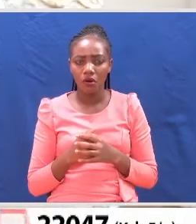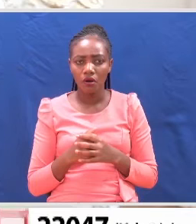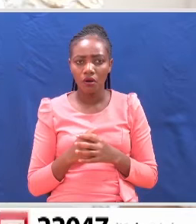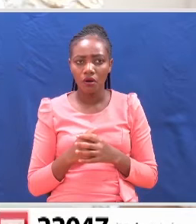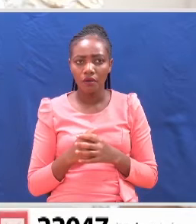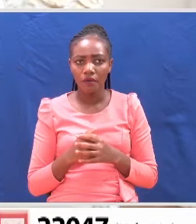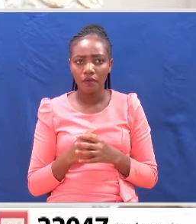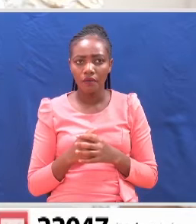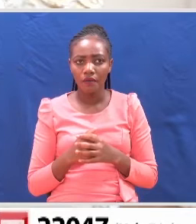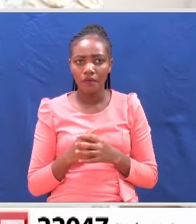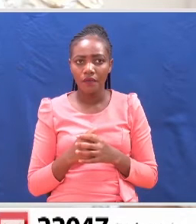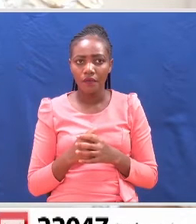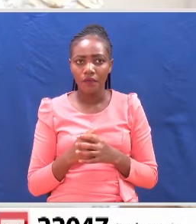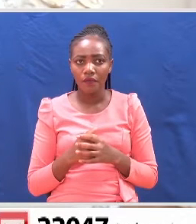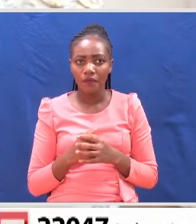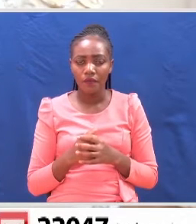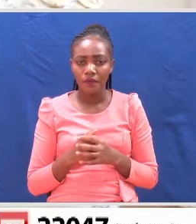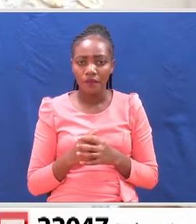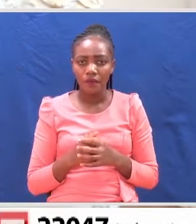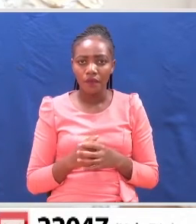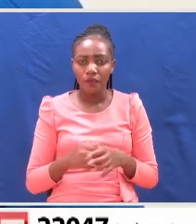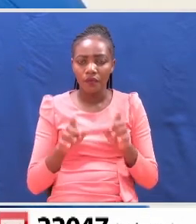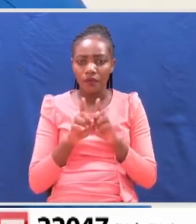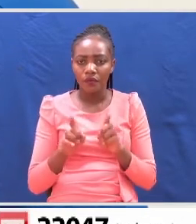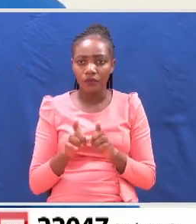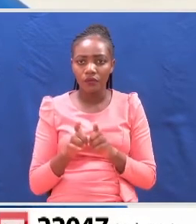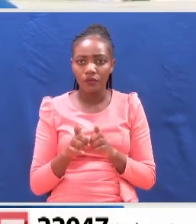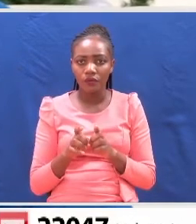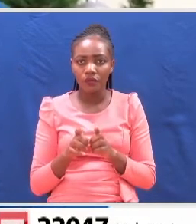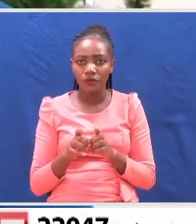mketi mkubaliane, haiwezekani. Mtaweza atakuana huko, kwa sababu kila mtu